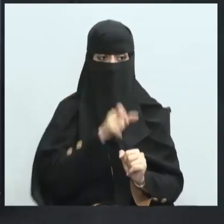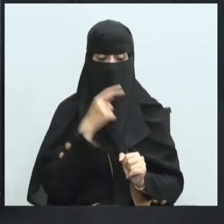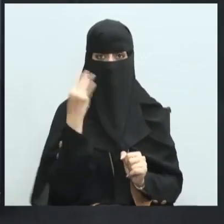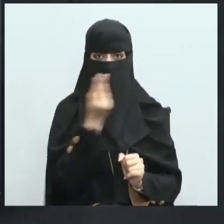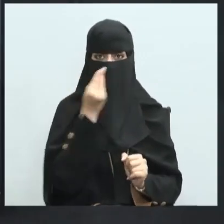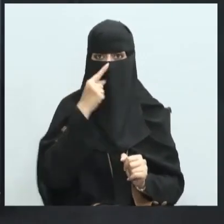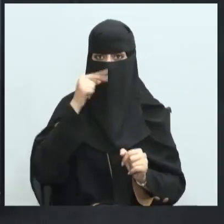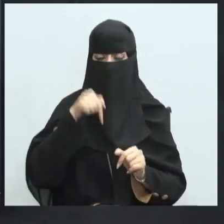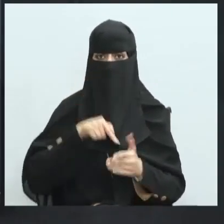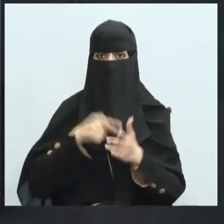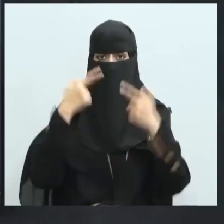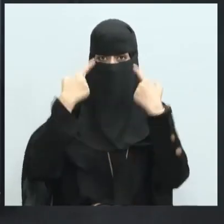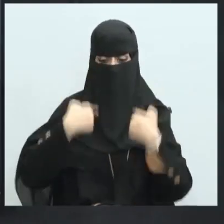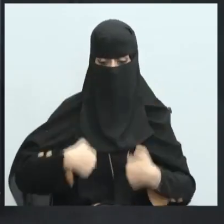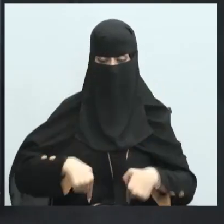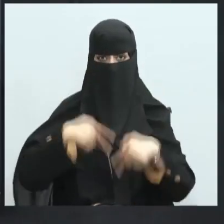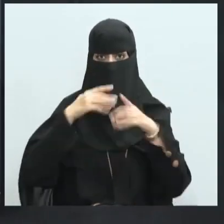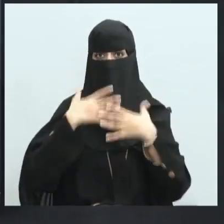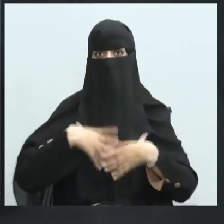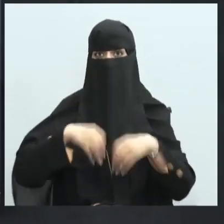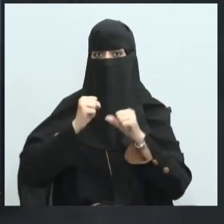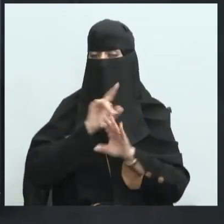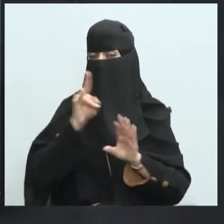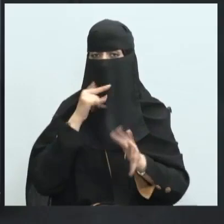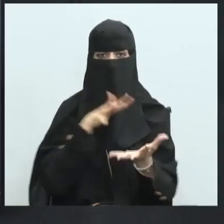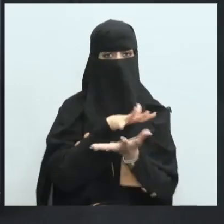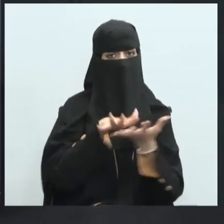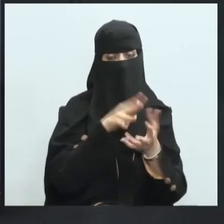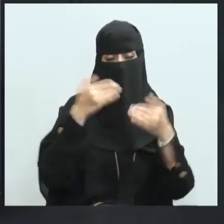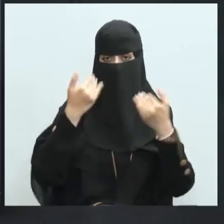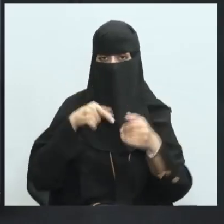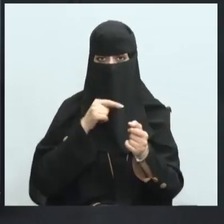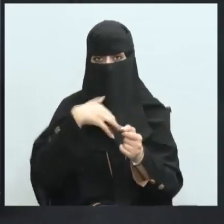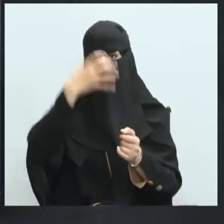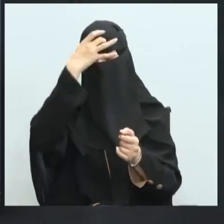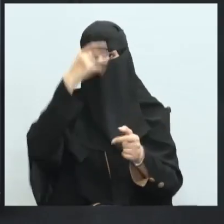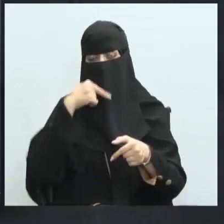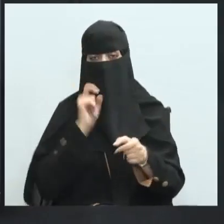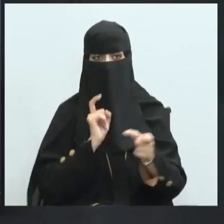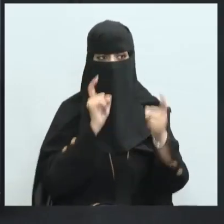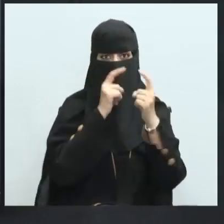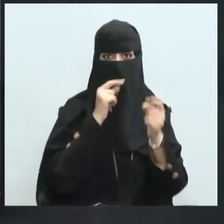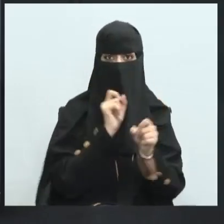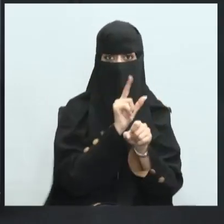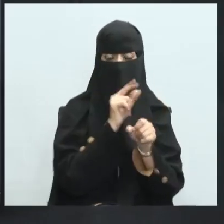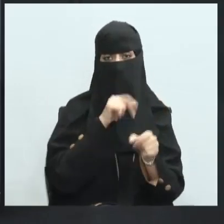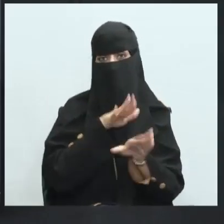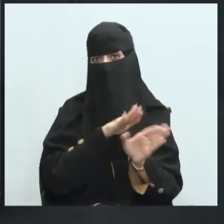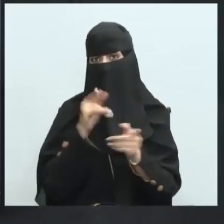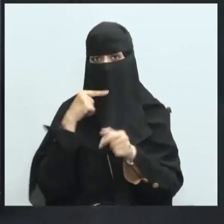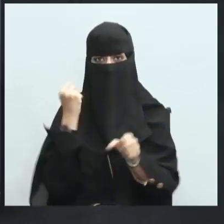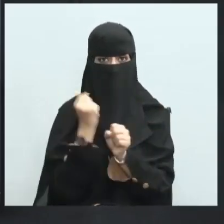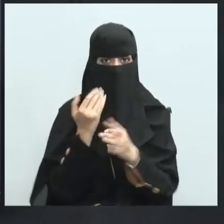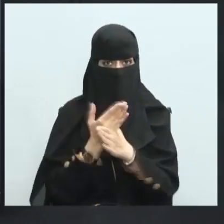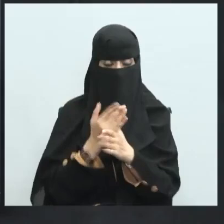يكون سليما جسديا وان لا يوجد لديه لا قدر الله امر امراض خصوصا تلك المعديه لانه سيزا هذه المهنه